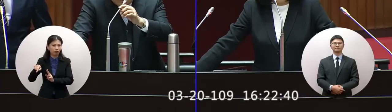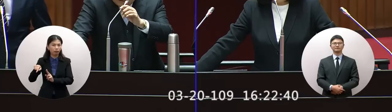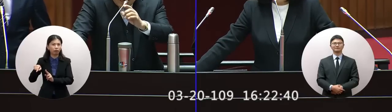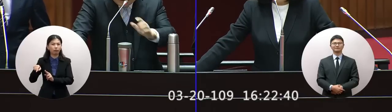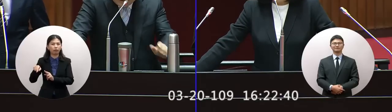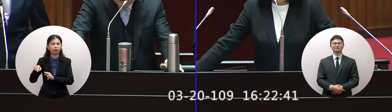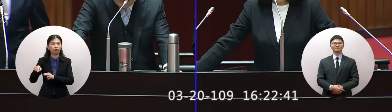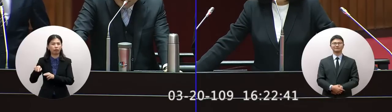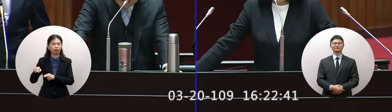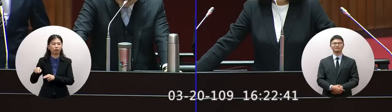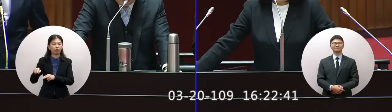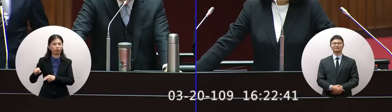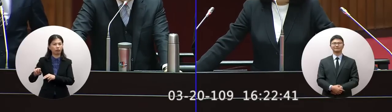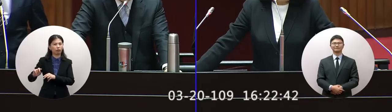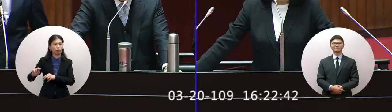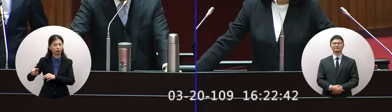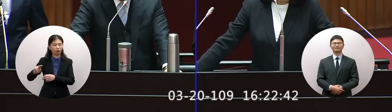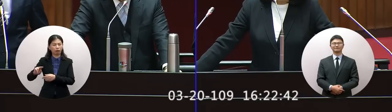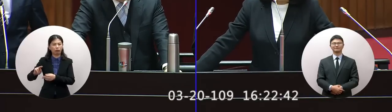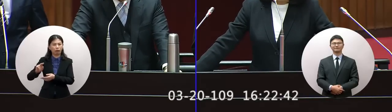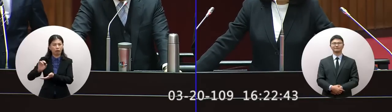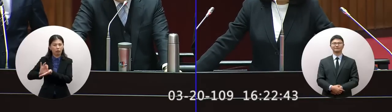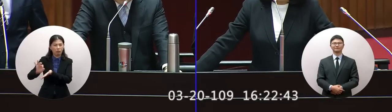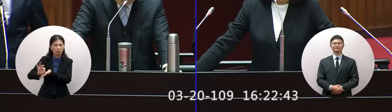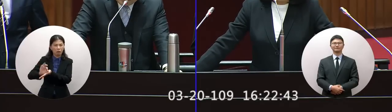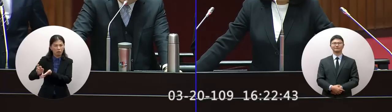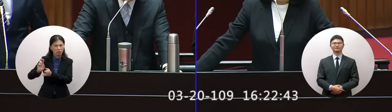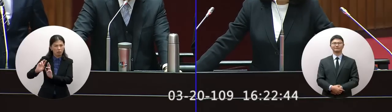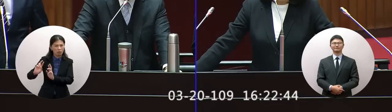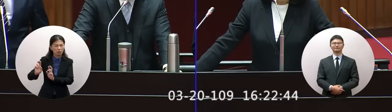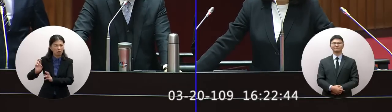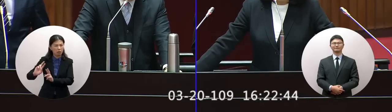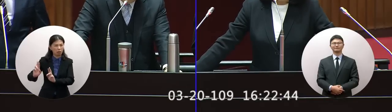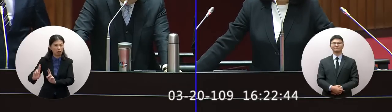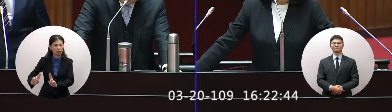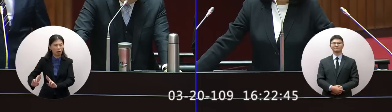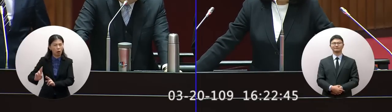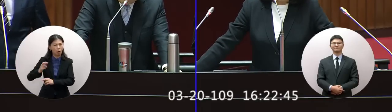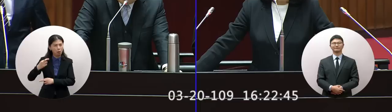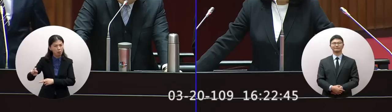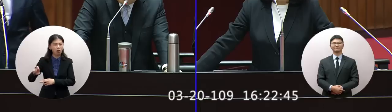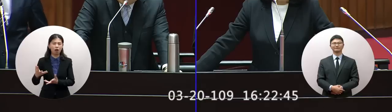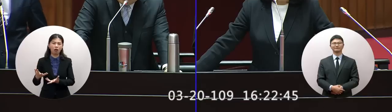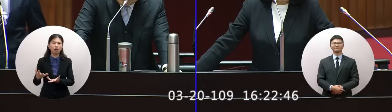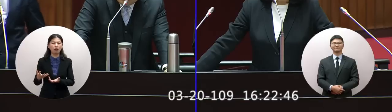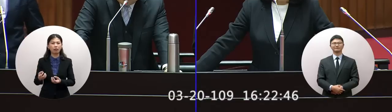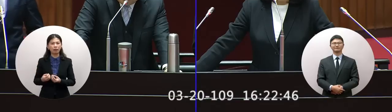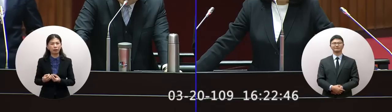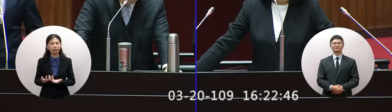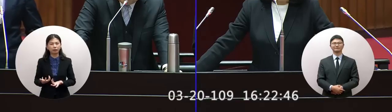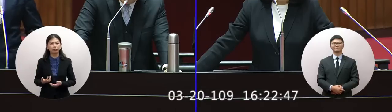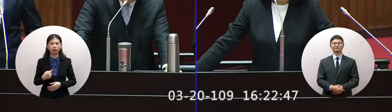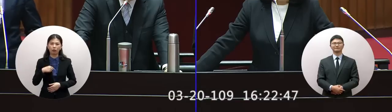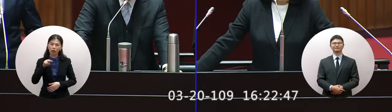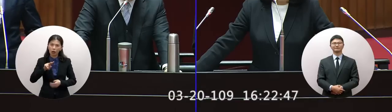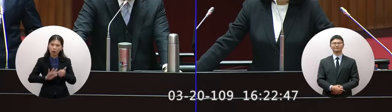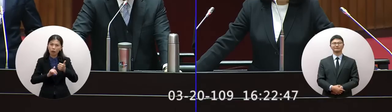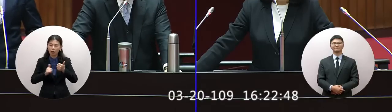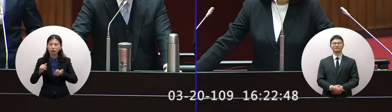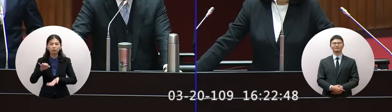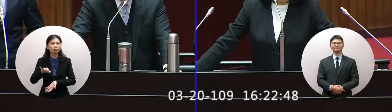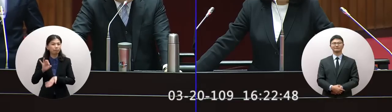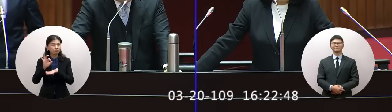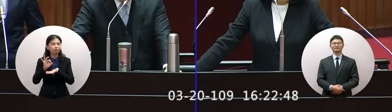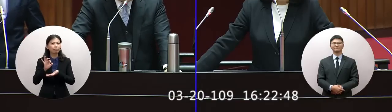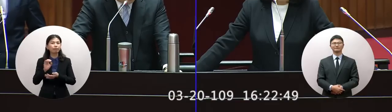占这样子的产能产值，用这样子的电。我又看到委员特别点出